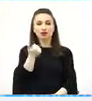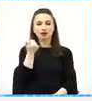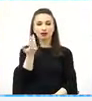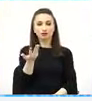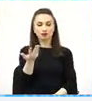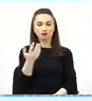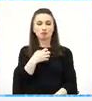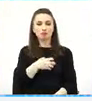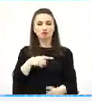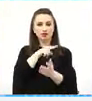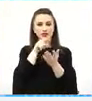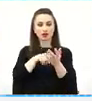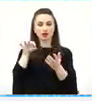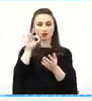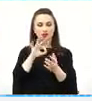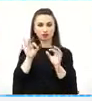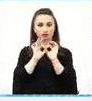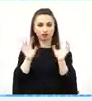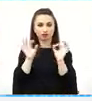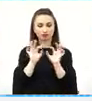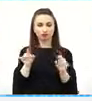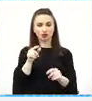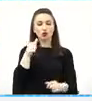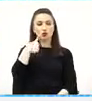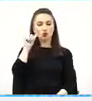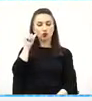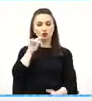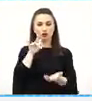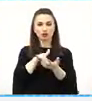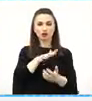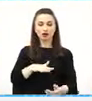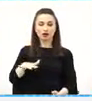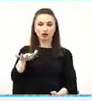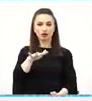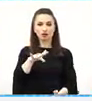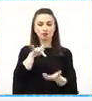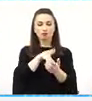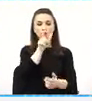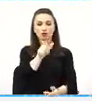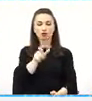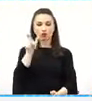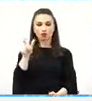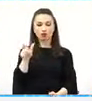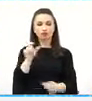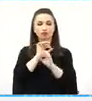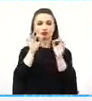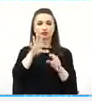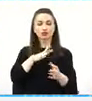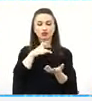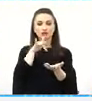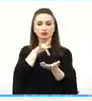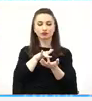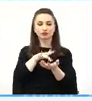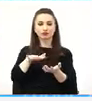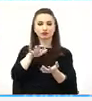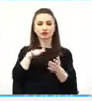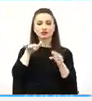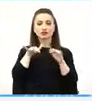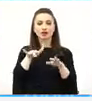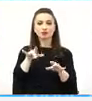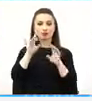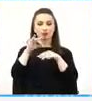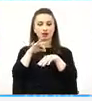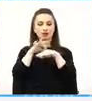რამდენიმე მნიშვნელოვან საკითხს შევეხო. Გუშინ ჩვენ დედაქალაქის მოსახლეობას წარუდგინეთ ჩვენი საქმიანობის